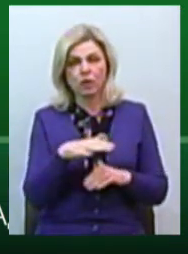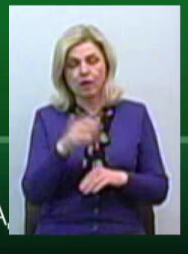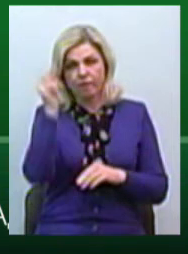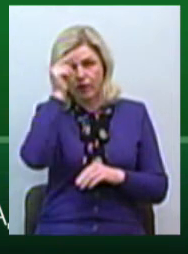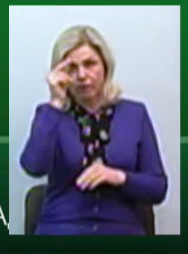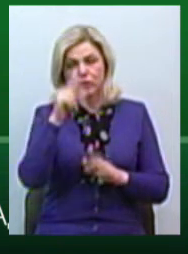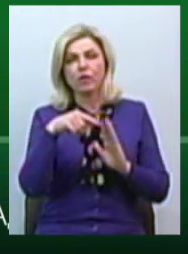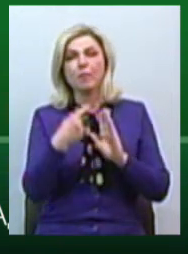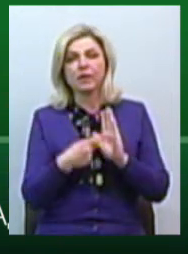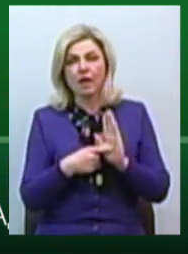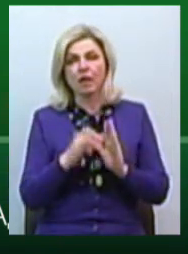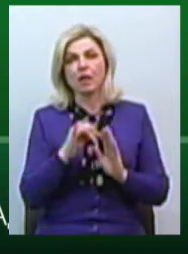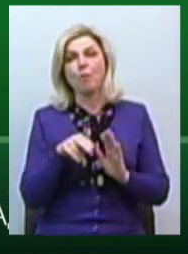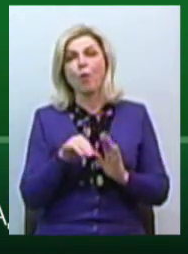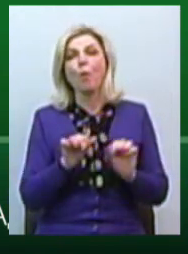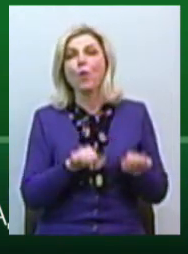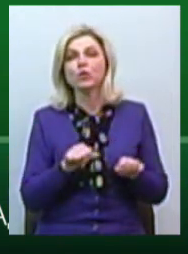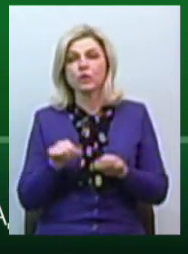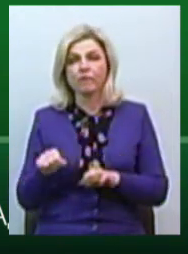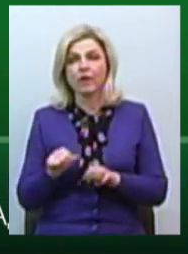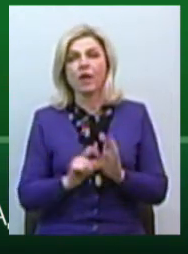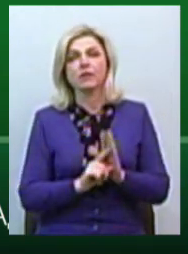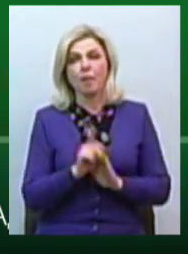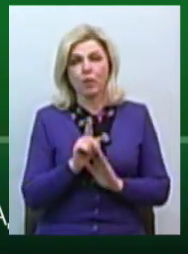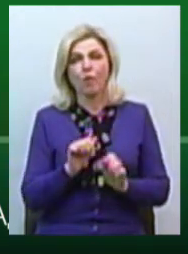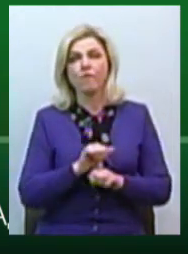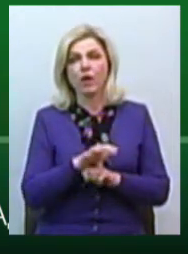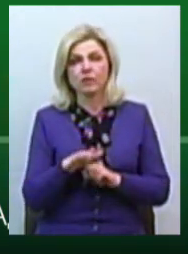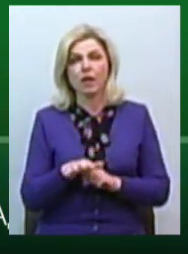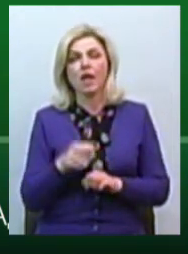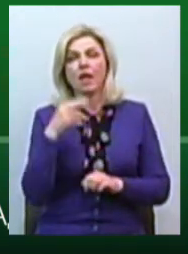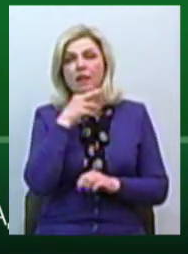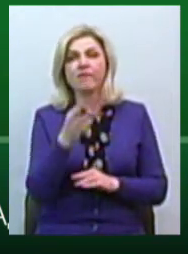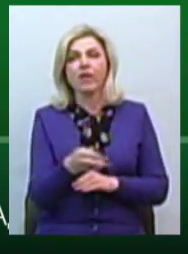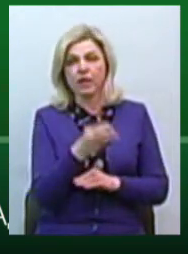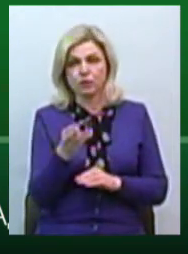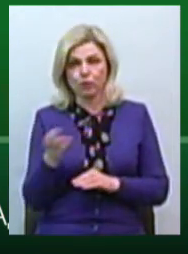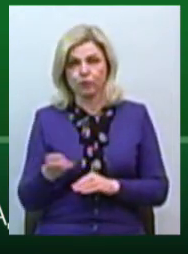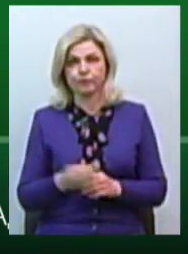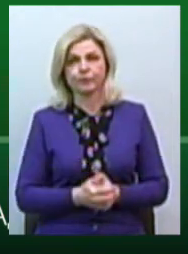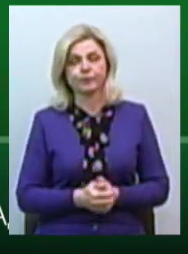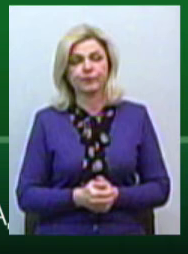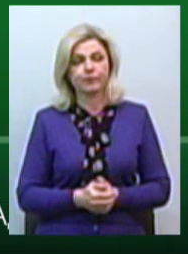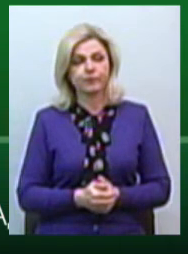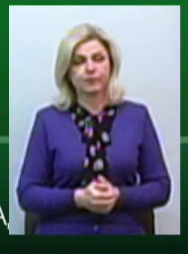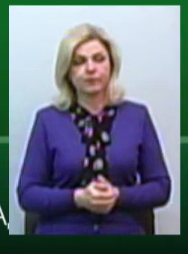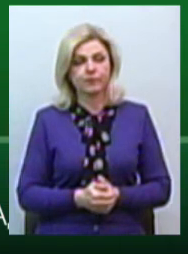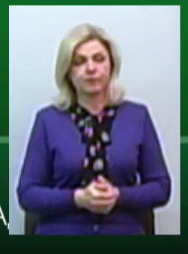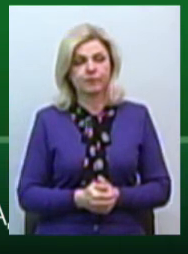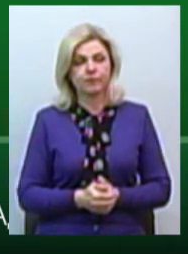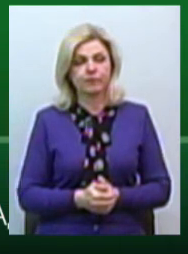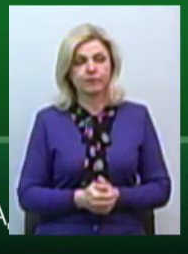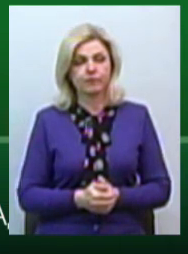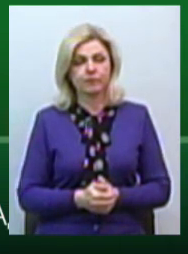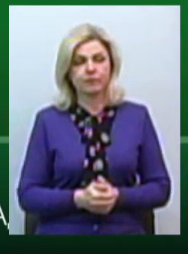це питання і по можливості запровадимо дезінфекцію цей. А так у